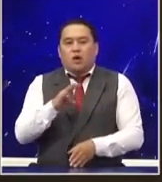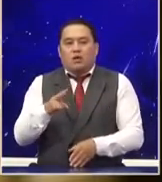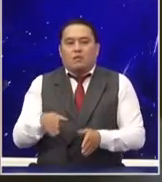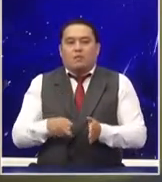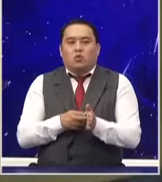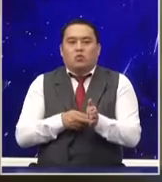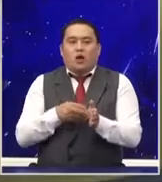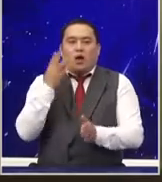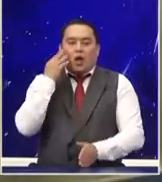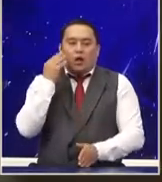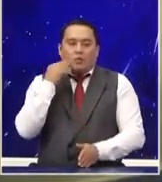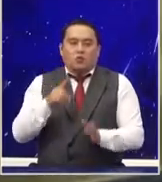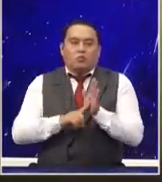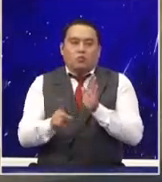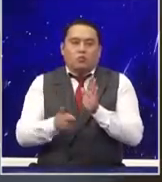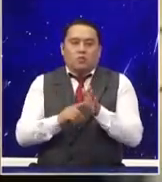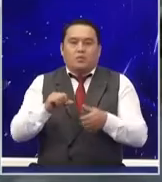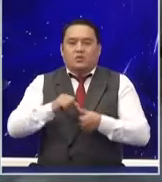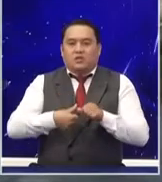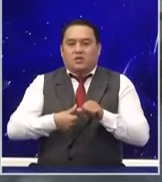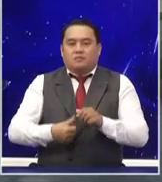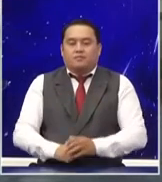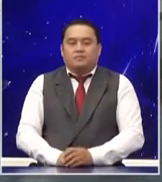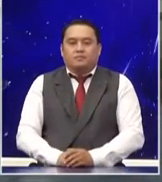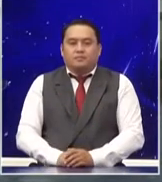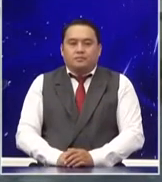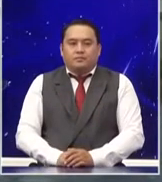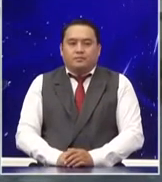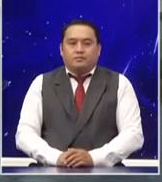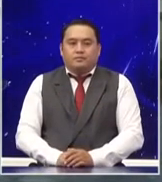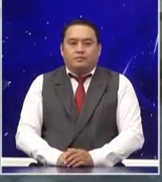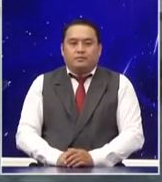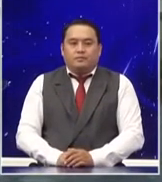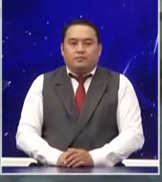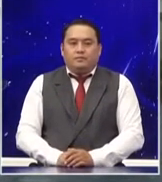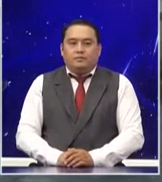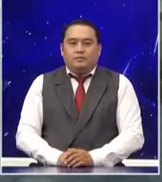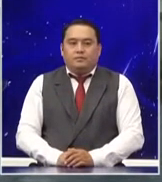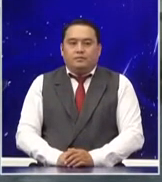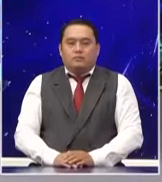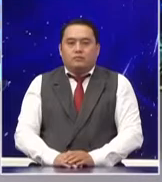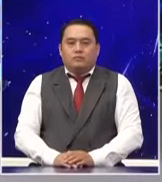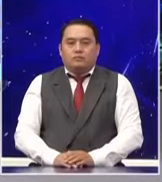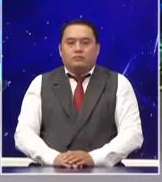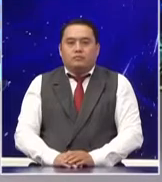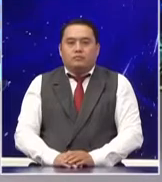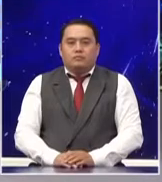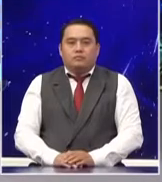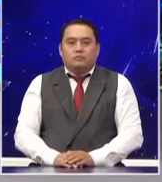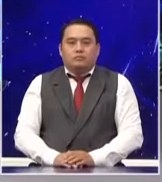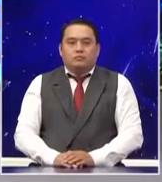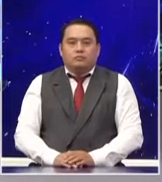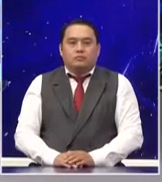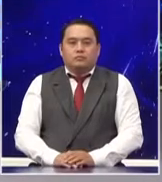маршрут Алматы-Капчагай будет курсировать постоянно. Аделя Кжаркенова, Ерболат Антелов, телеканал ЖИЦУ. Обман